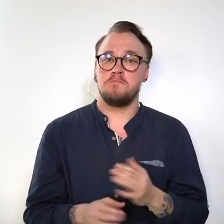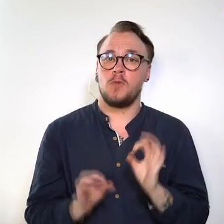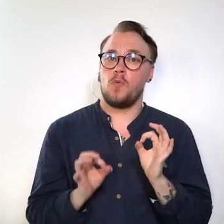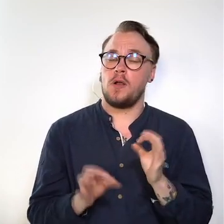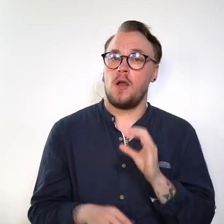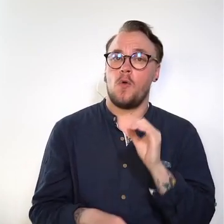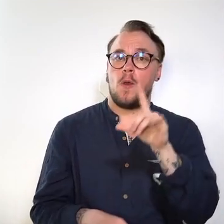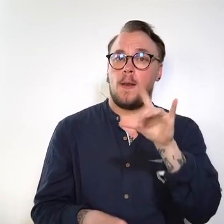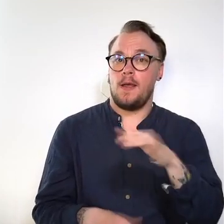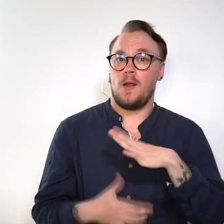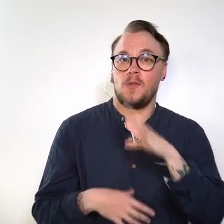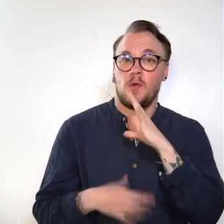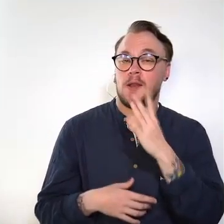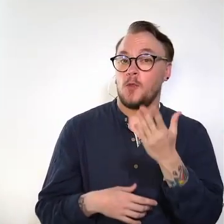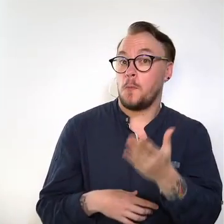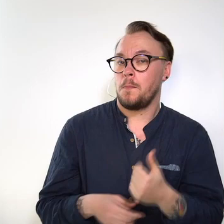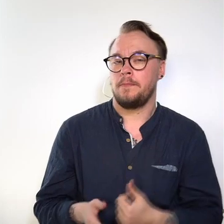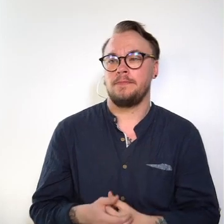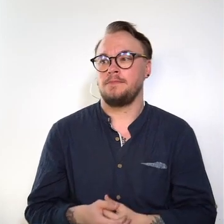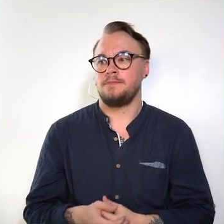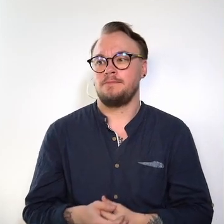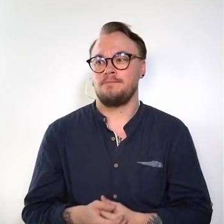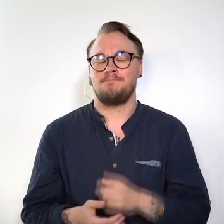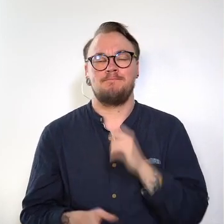on ja onko se vielä voimissaan?